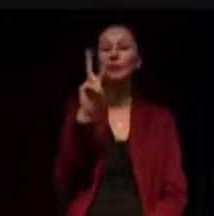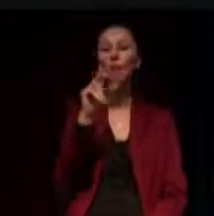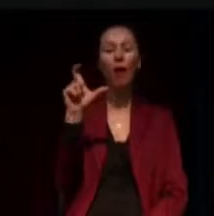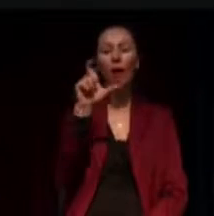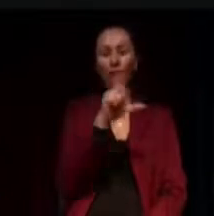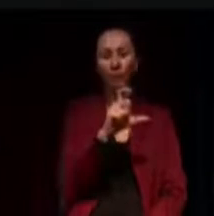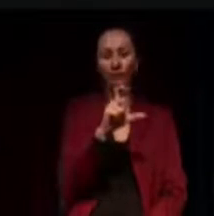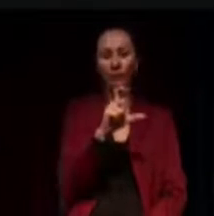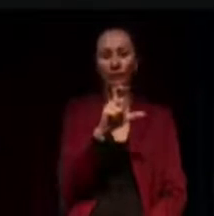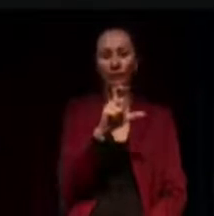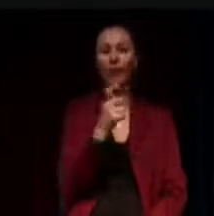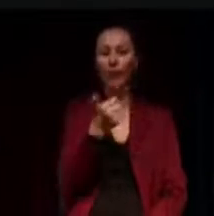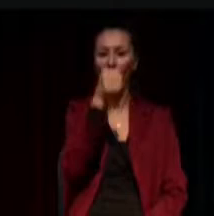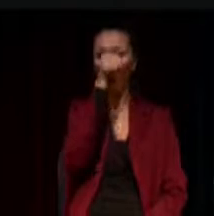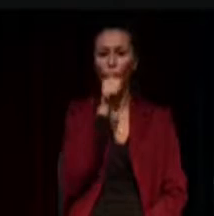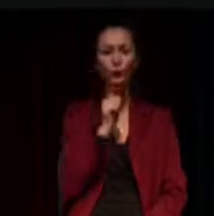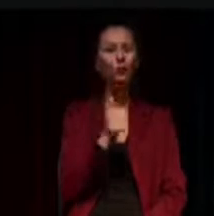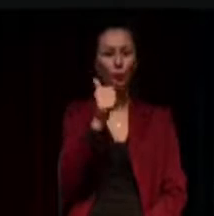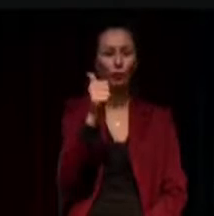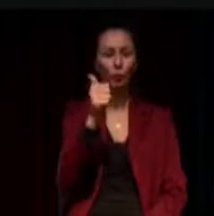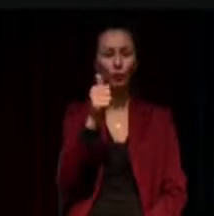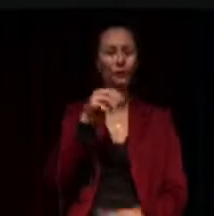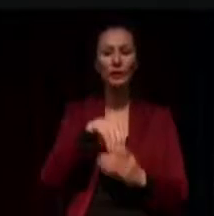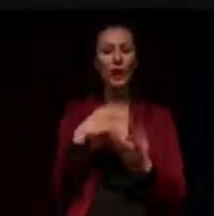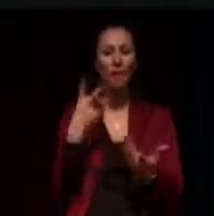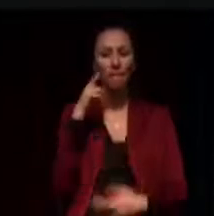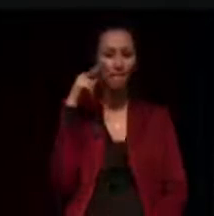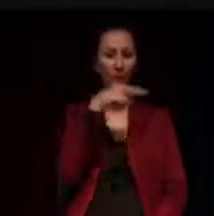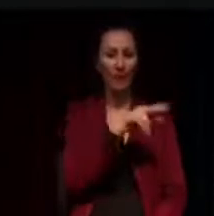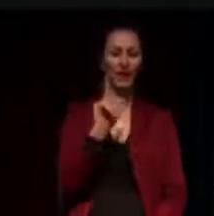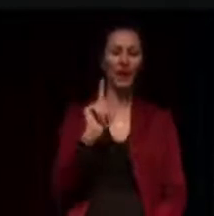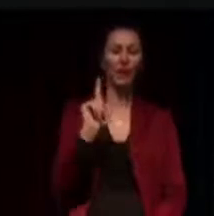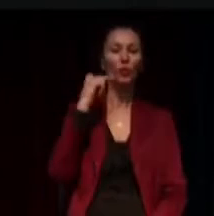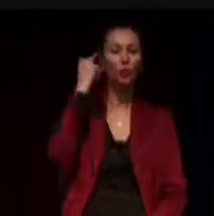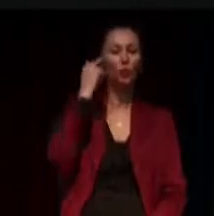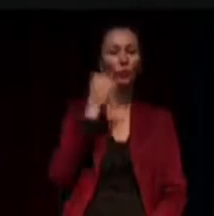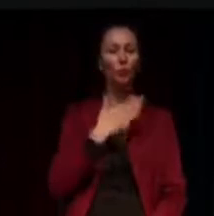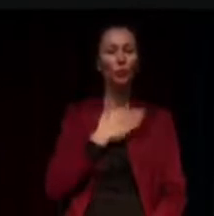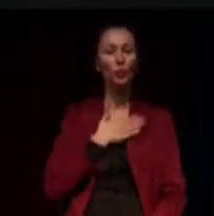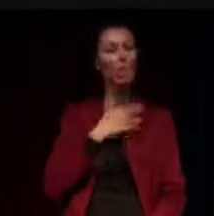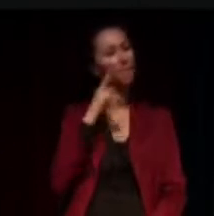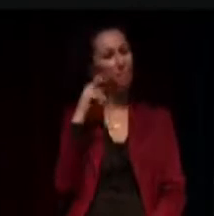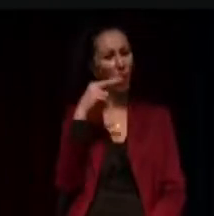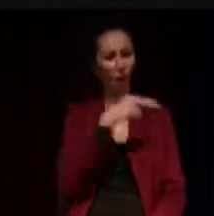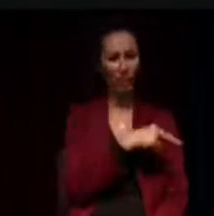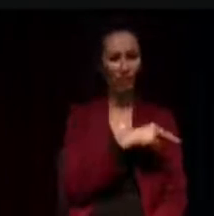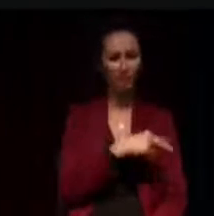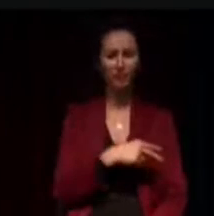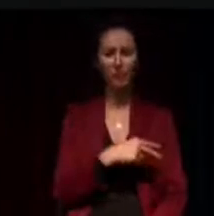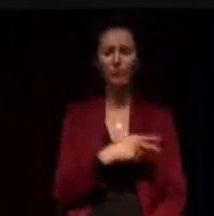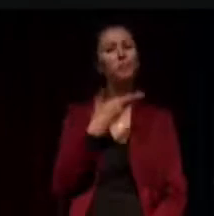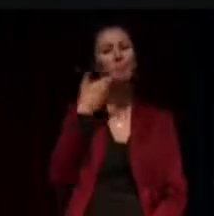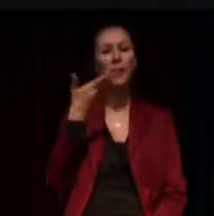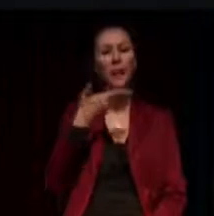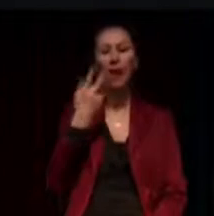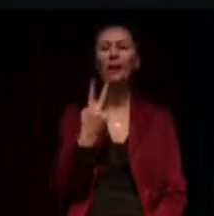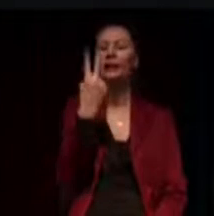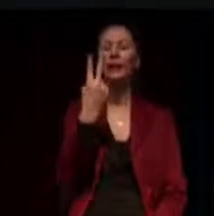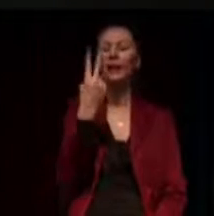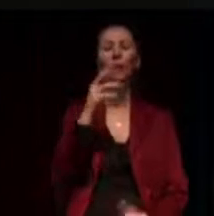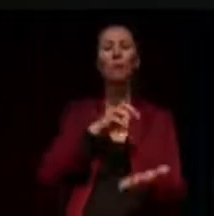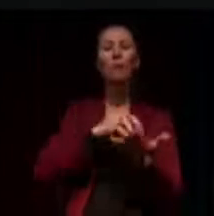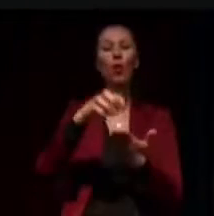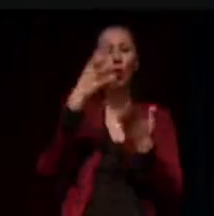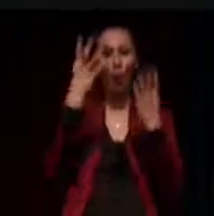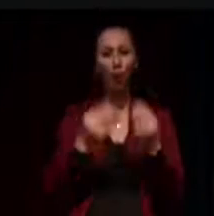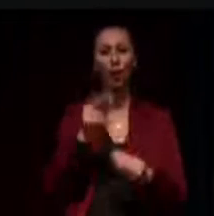ayda yani 600 günde neler yapıldığını da bakmamız gerektiğini düşünüyorum. Bakalım mesela 7 bölgede yapılacak